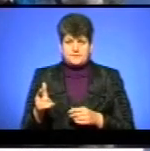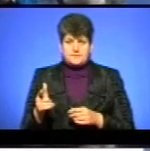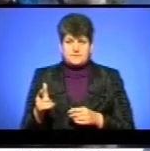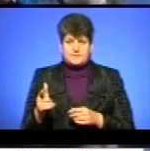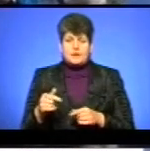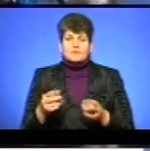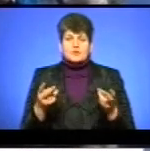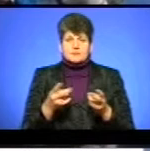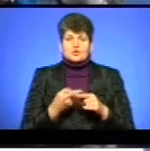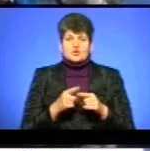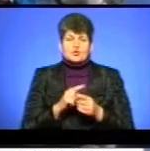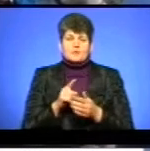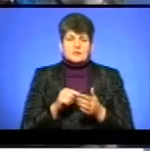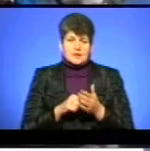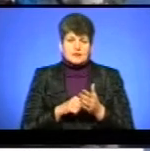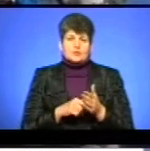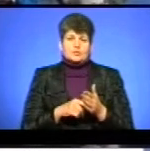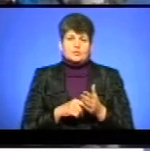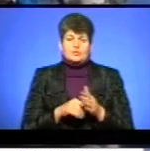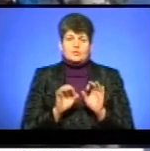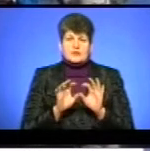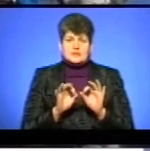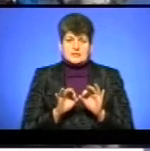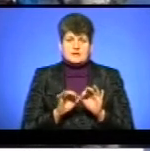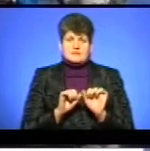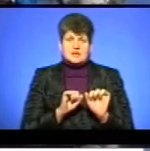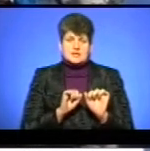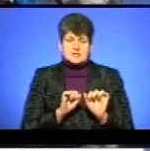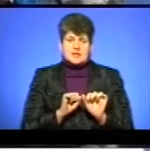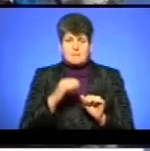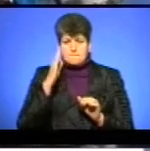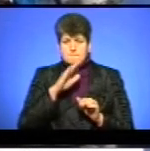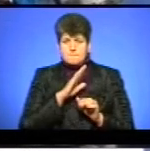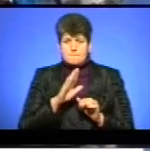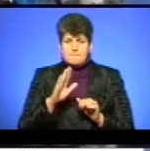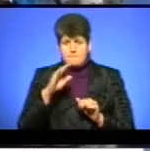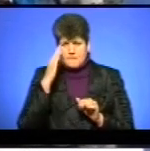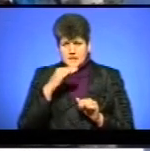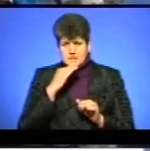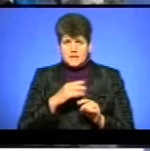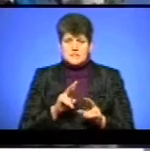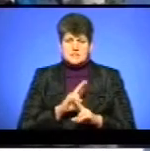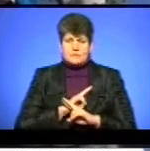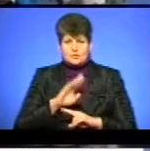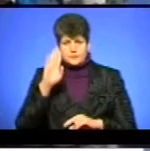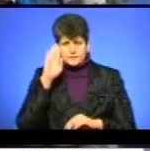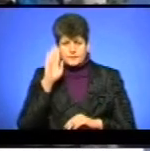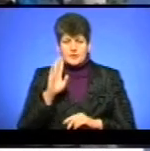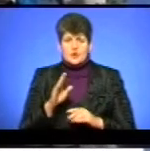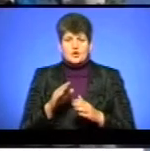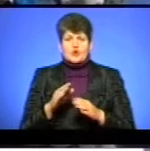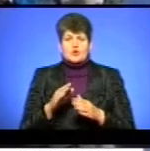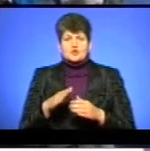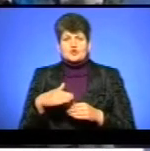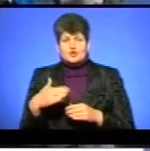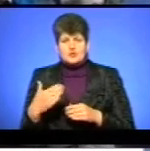Доцільність такого клопотання пояснив захисник батька загиблого Ігор Андрусенко. Сторона захисту вона просить скасувати вирок